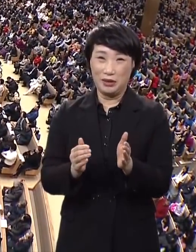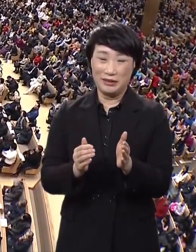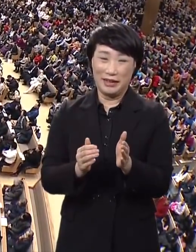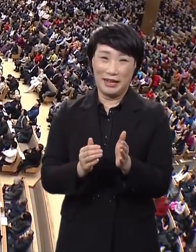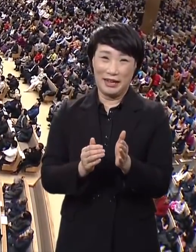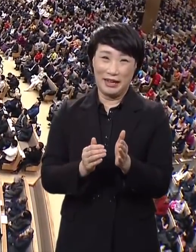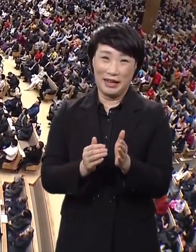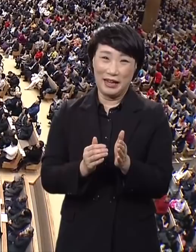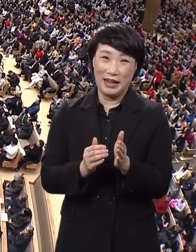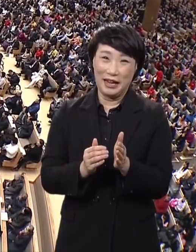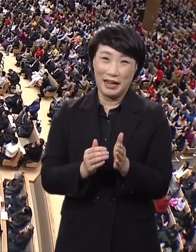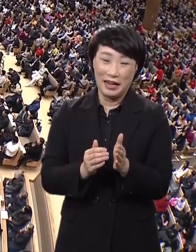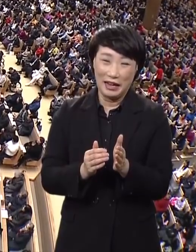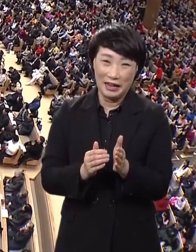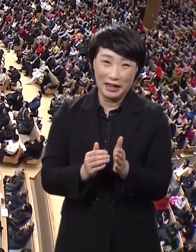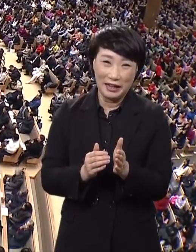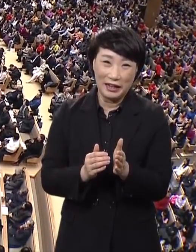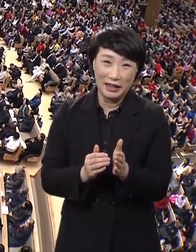풀었네.